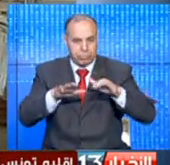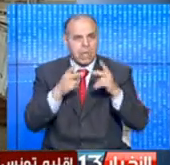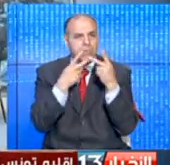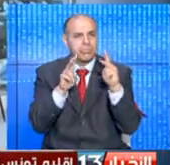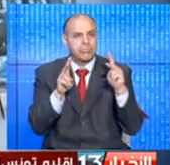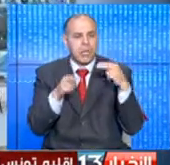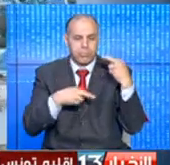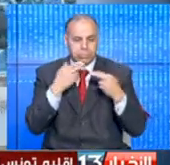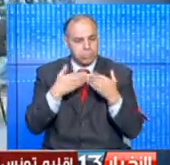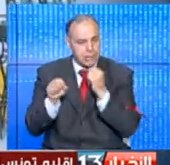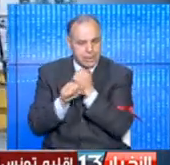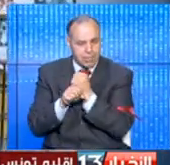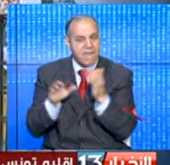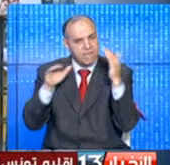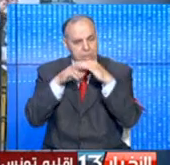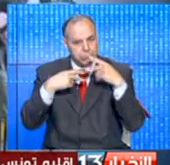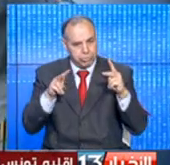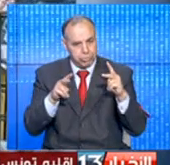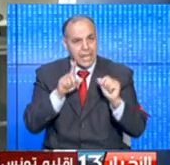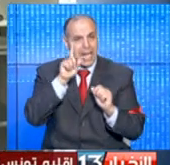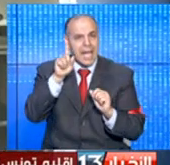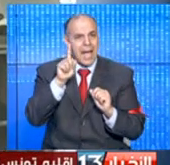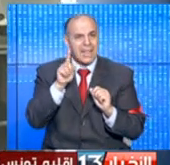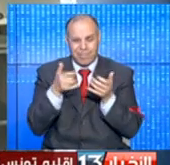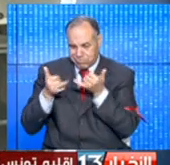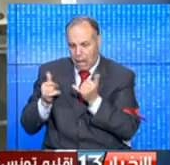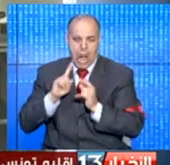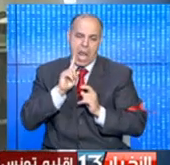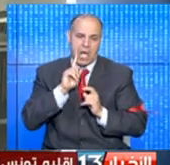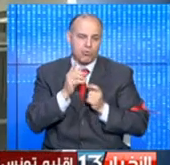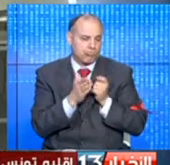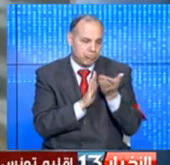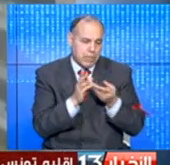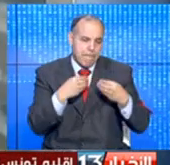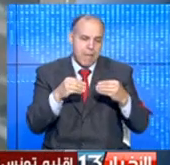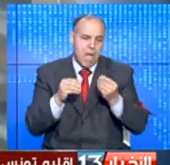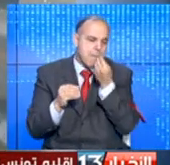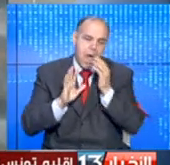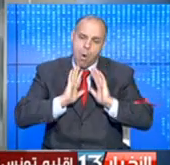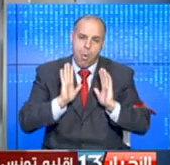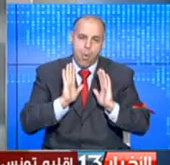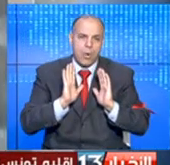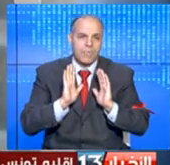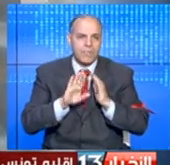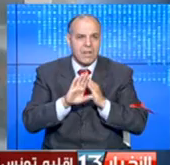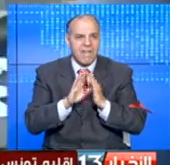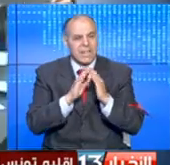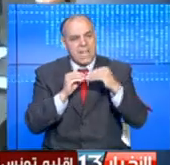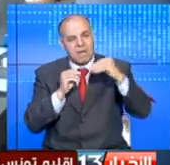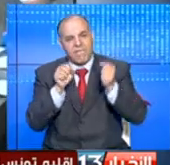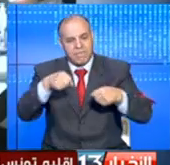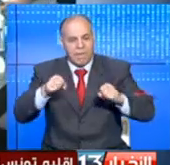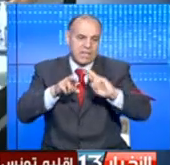لاصحاب المتهم بالعمل ليلا دون قبول المواطنين وذلك ببيع الماكله عبر التوصيل المنزلي